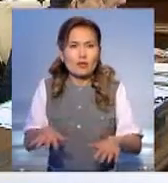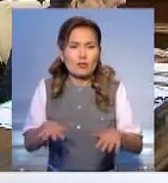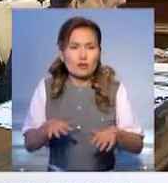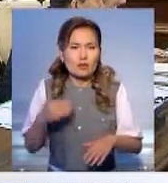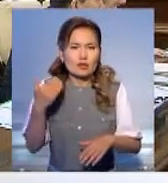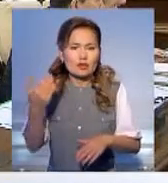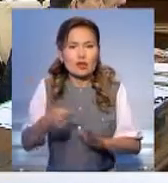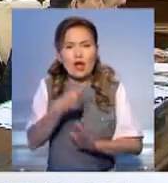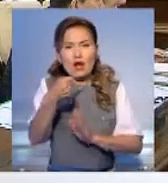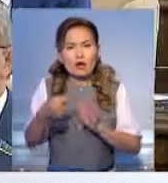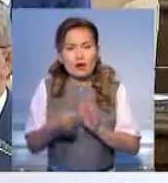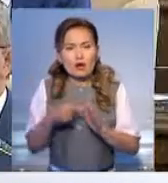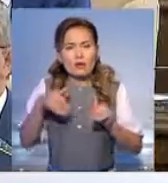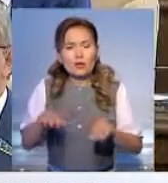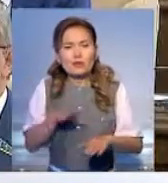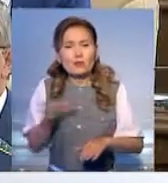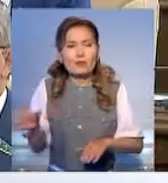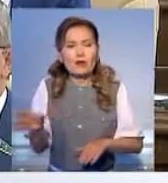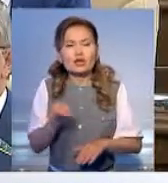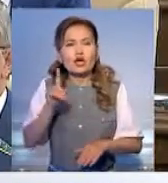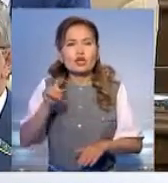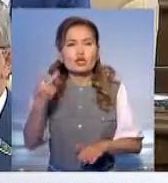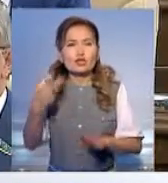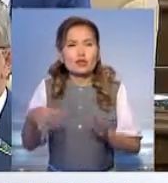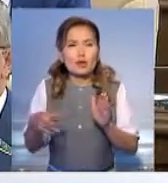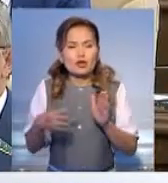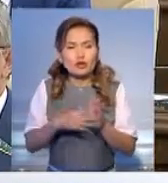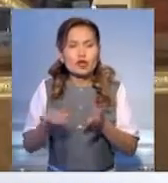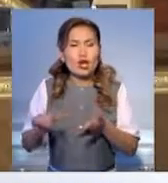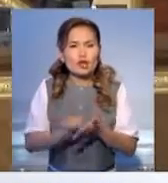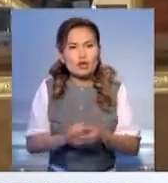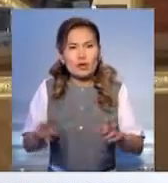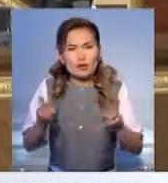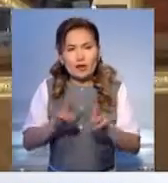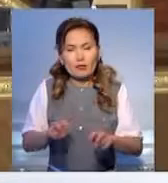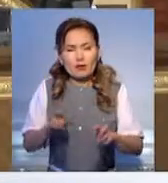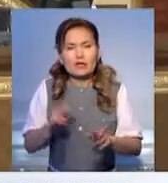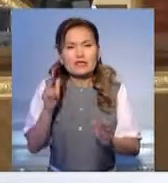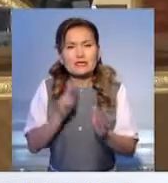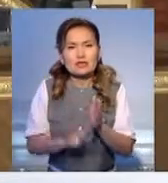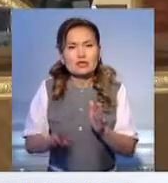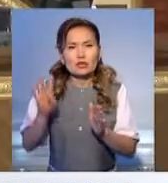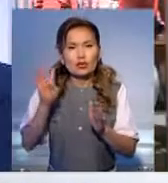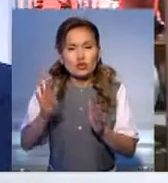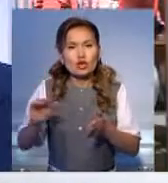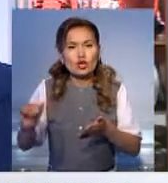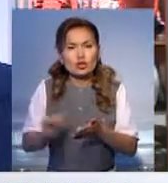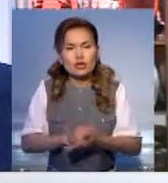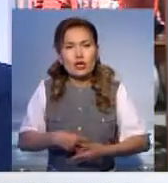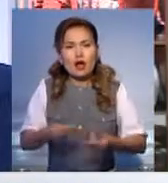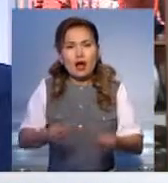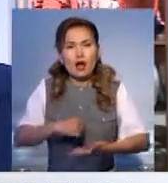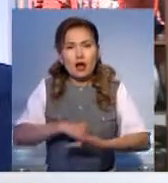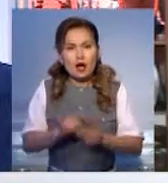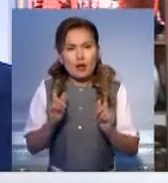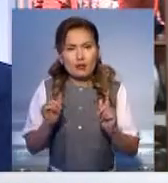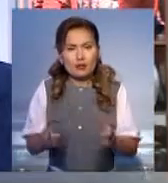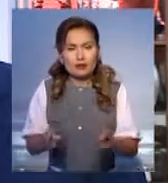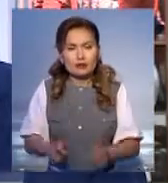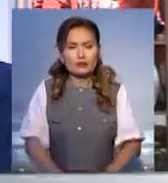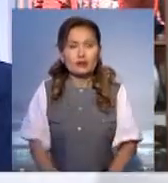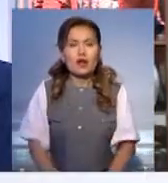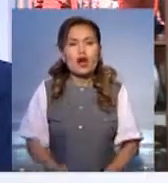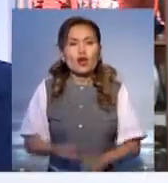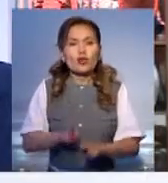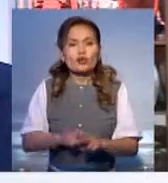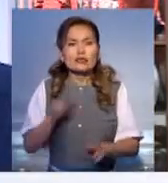болған. Парламент қабырғасында барлығы 129 құжат қаралып, олардың 84-і қабылданған. 84 заңның